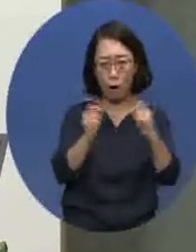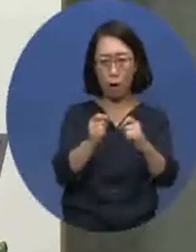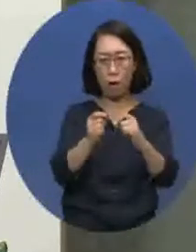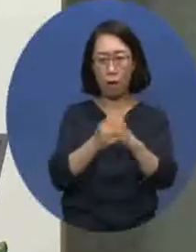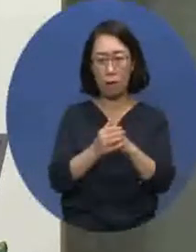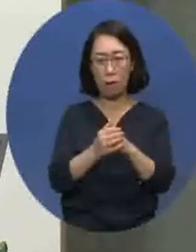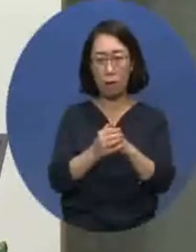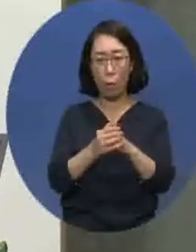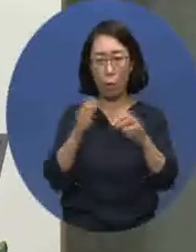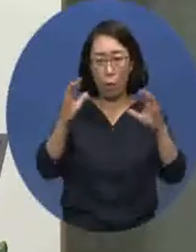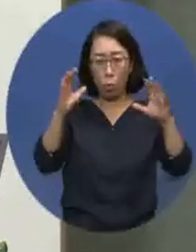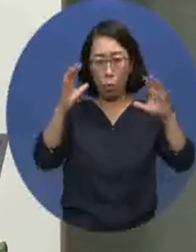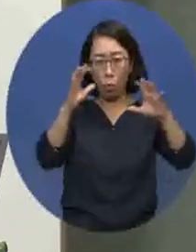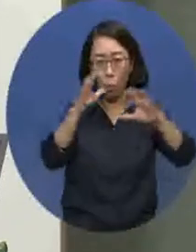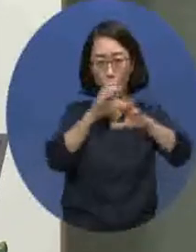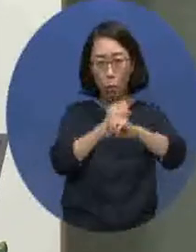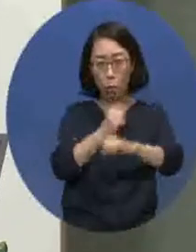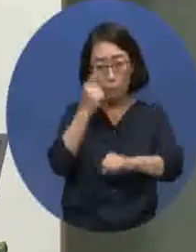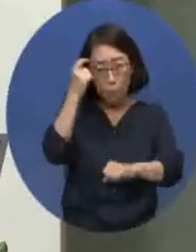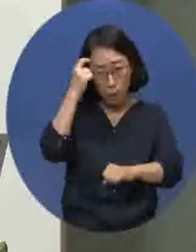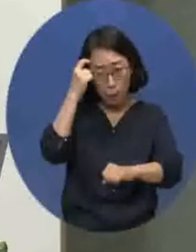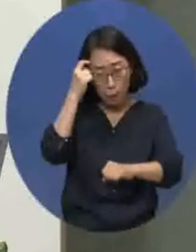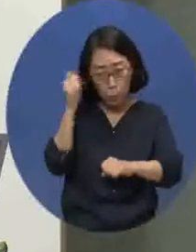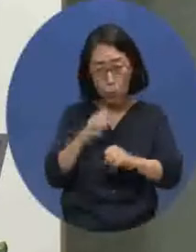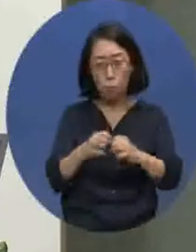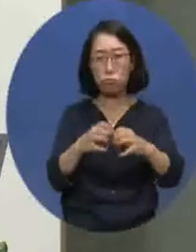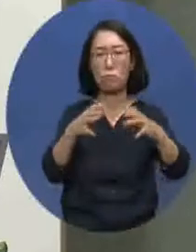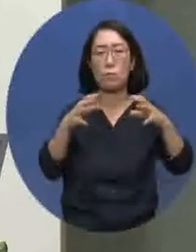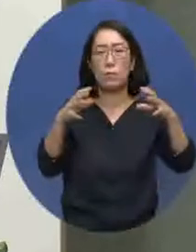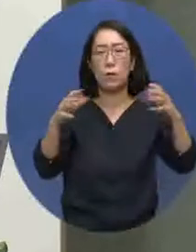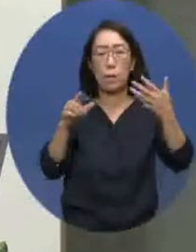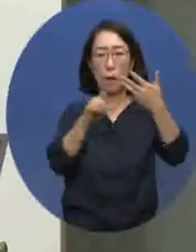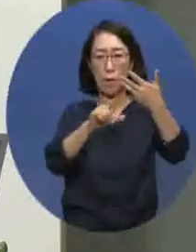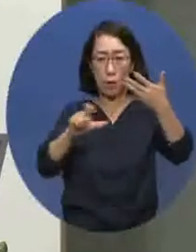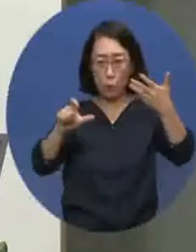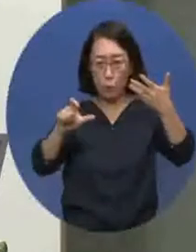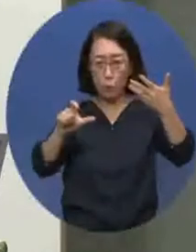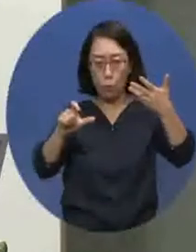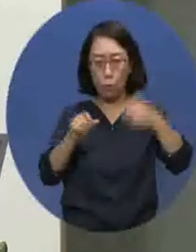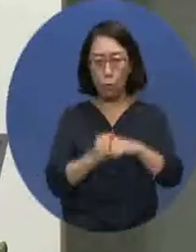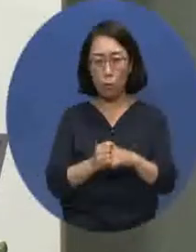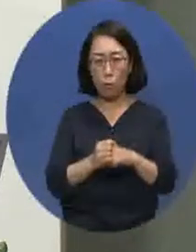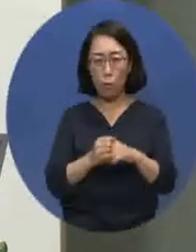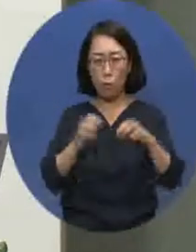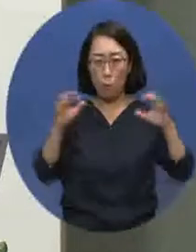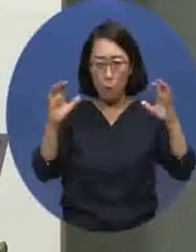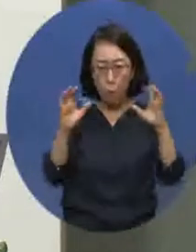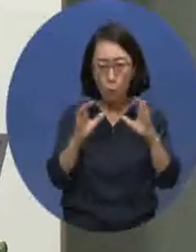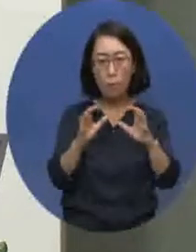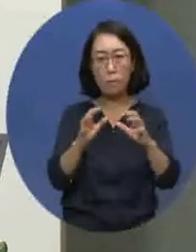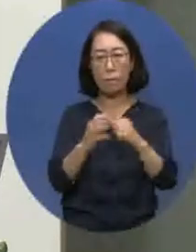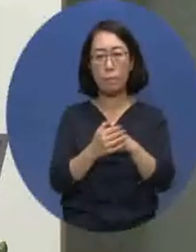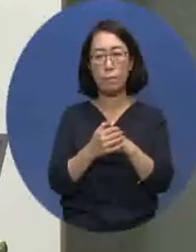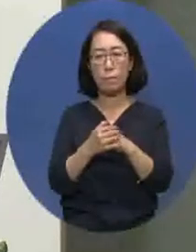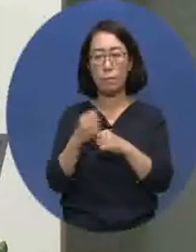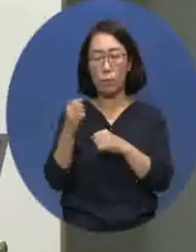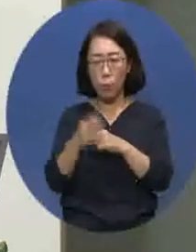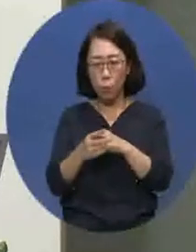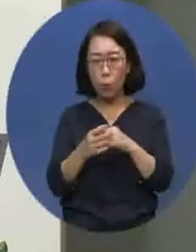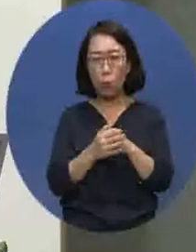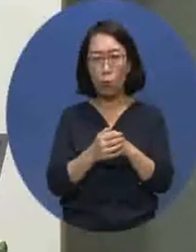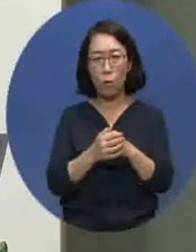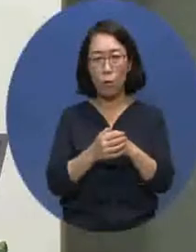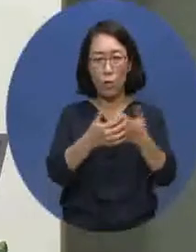끝나나 보다 했더니 이게 무슨 뭐 8위로 광장 해 에 모임을 통해서 라든지 아무튼